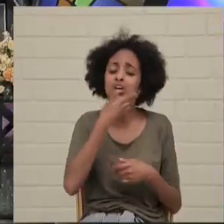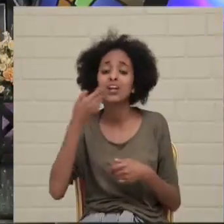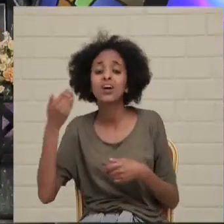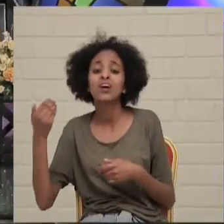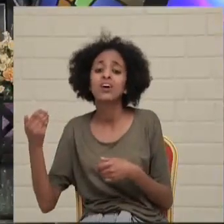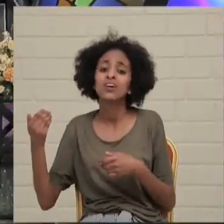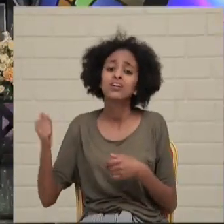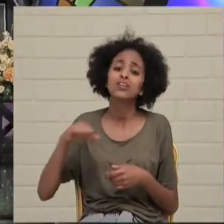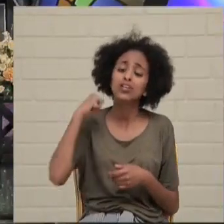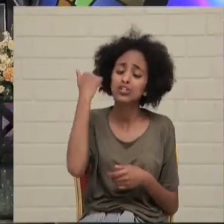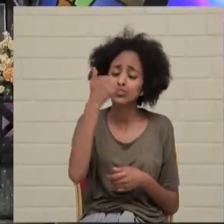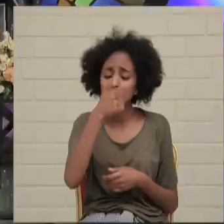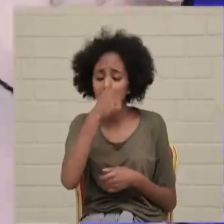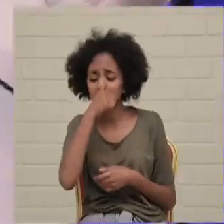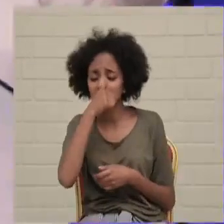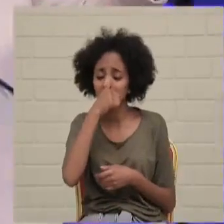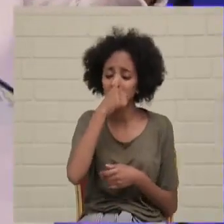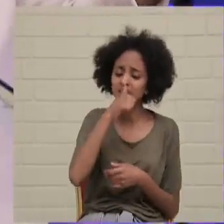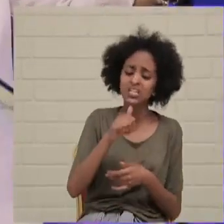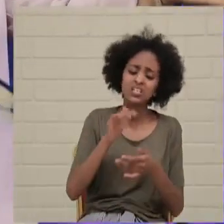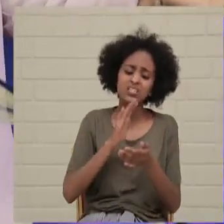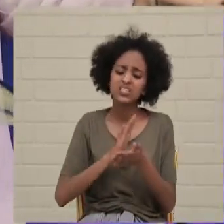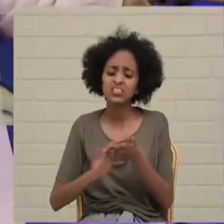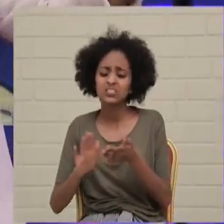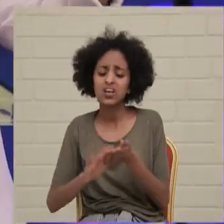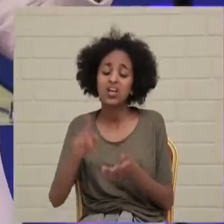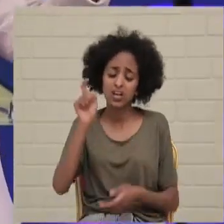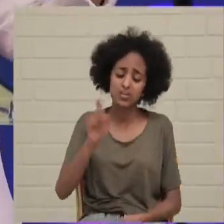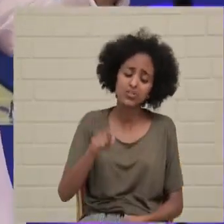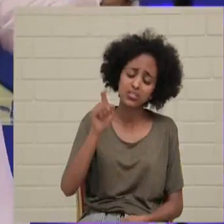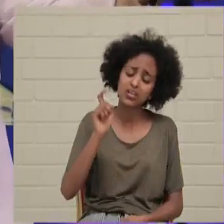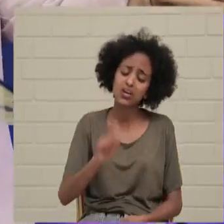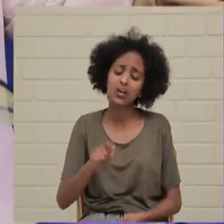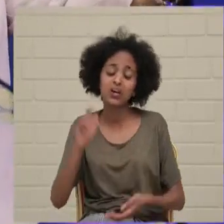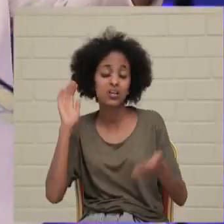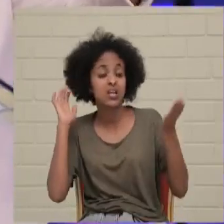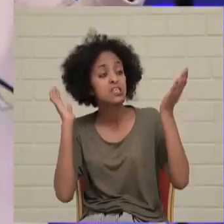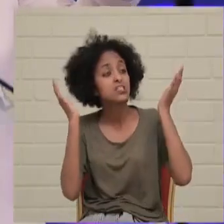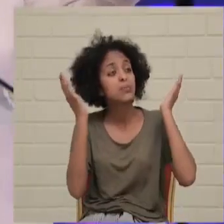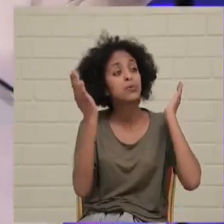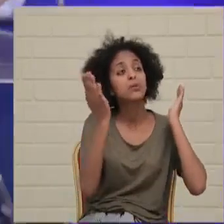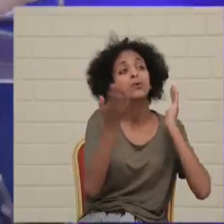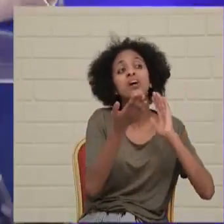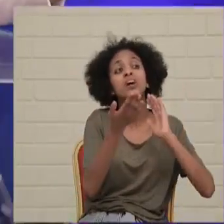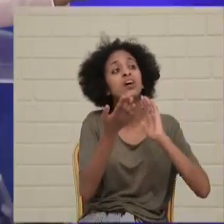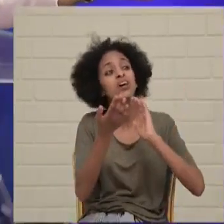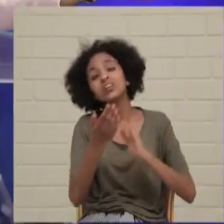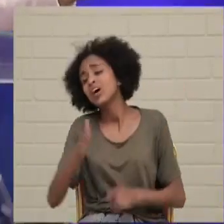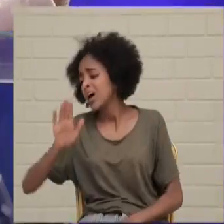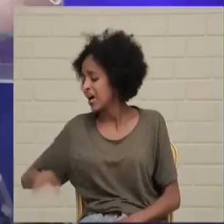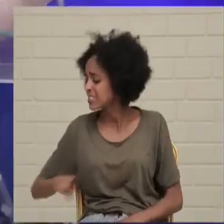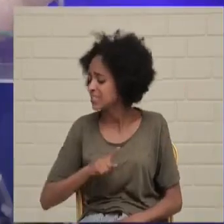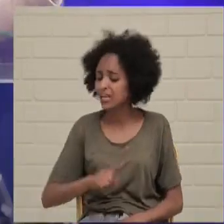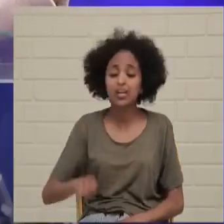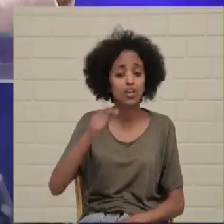ከህይወት ይሻላል ኢትዮጵያን ይቅርታ ያሻታል